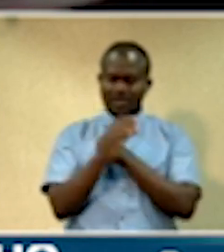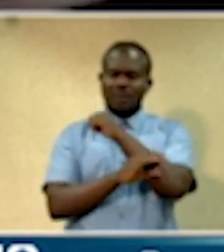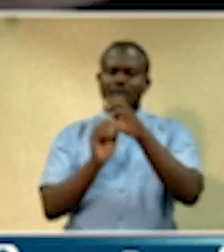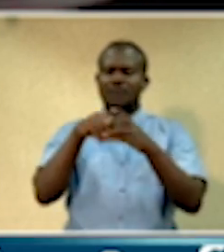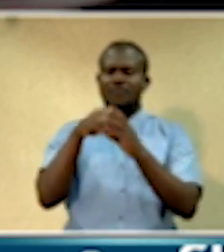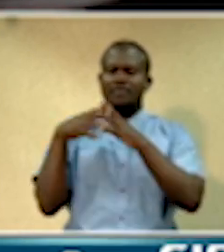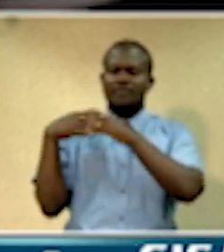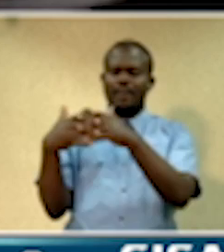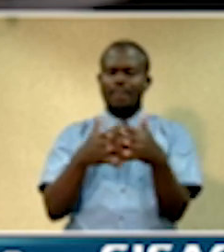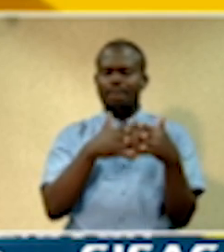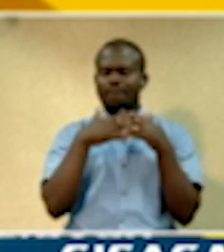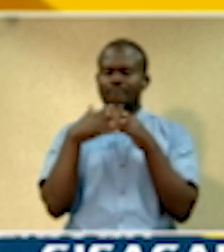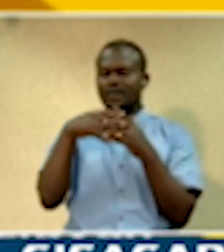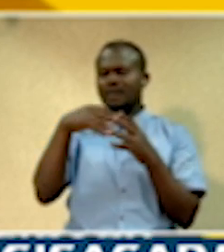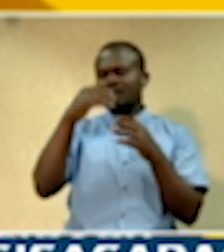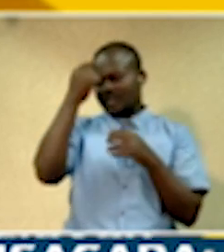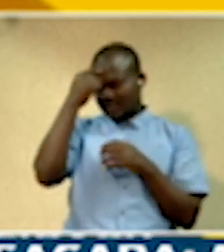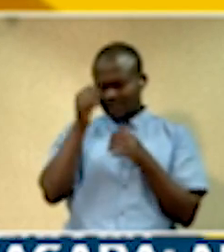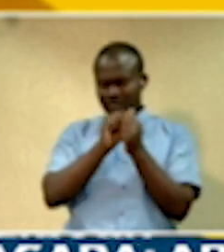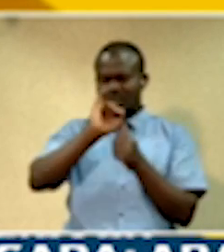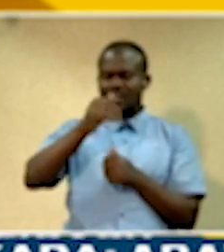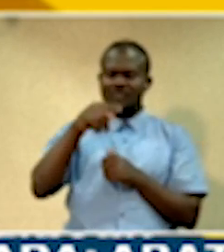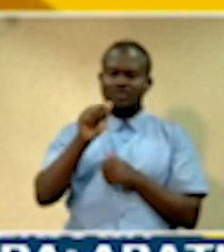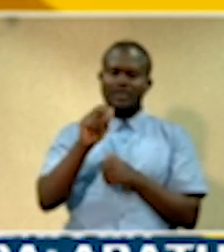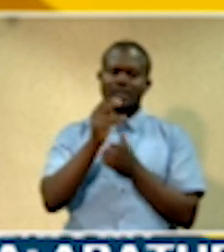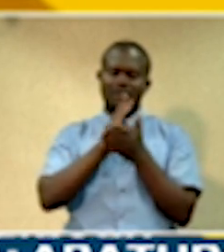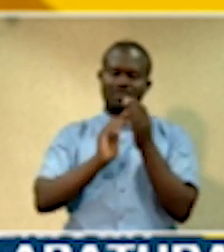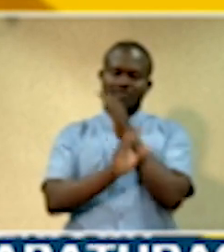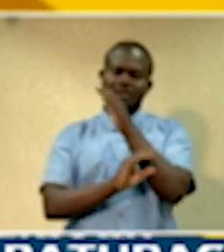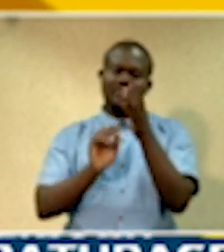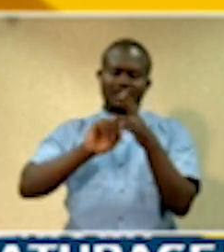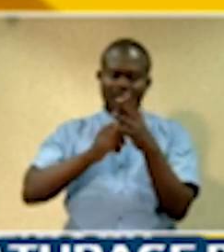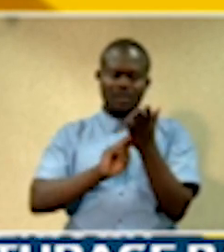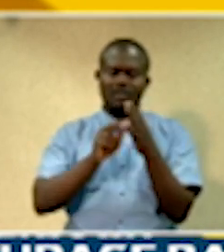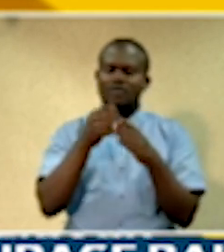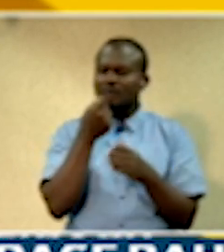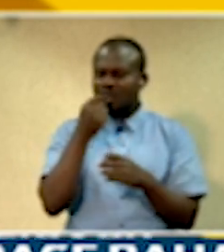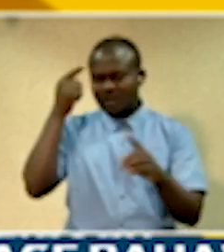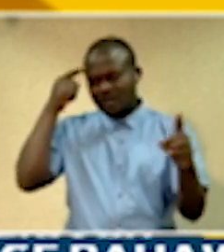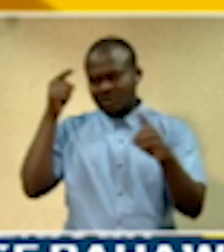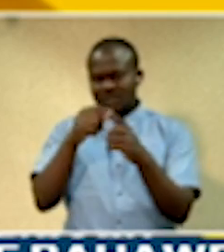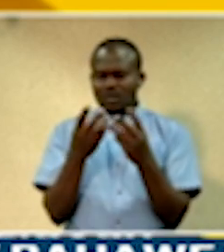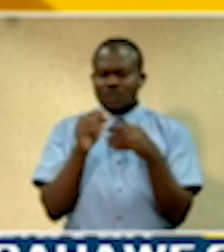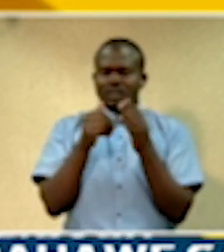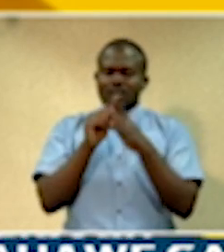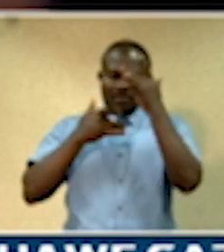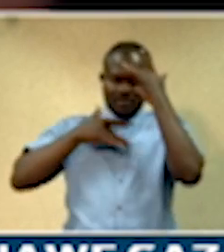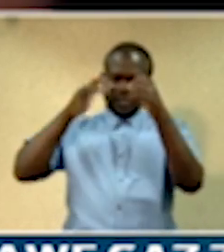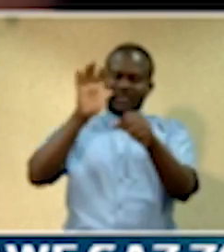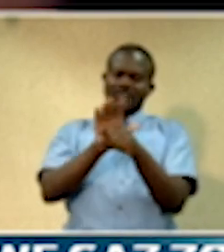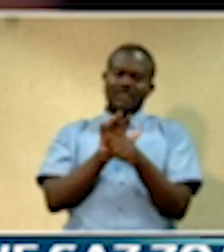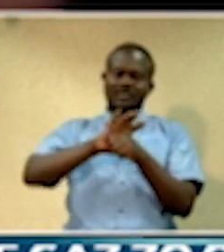Leta Zunze Ubumwe za Amerika, Ubuhinde ndetse n'Ubuyapani ni imwe mu bihugu byatangiye gukoresha uyu muti hagamijwe korohereza abarembejwe